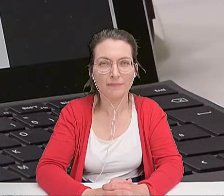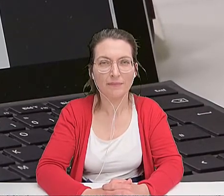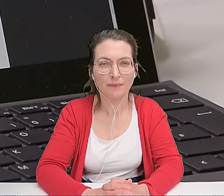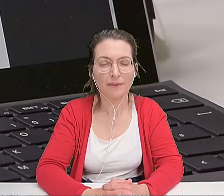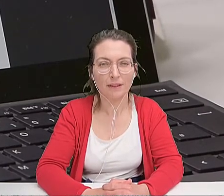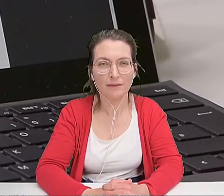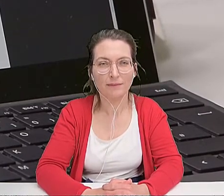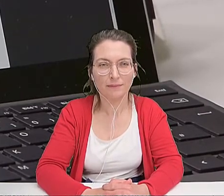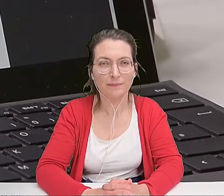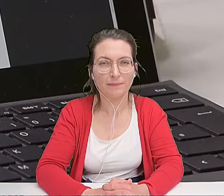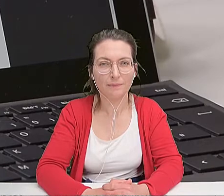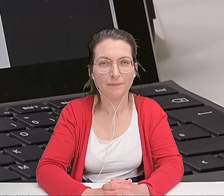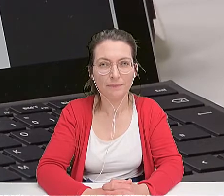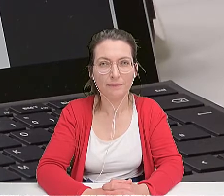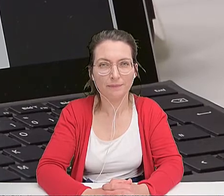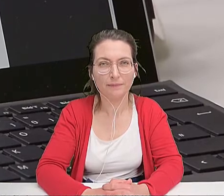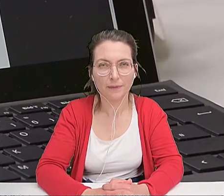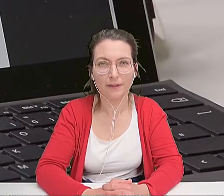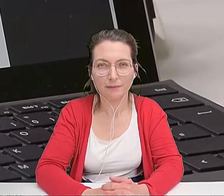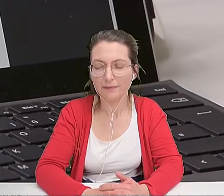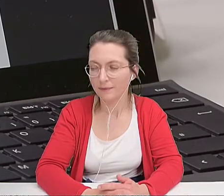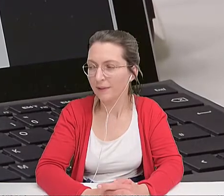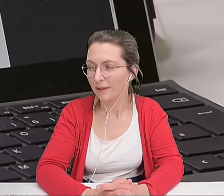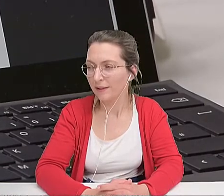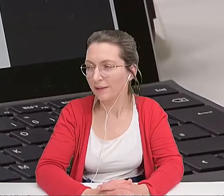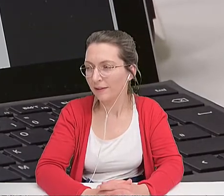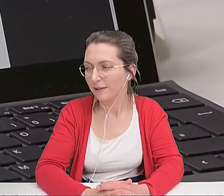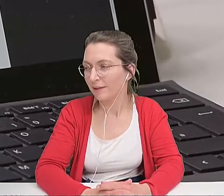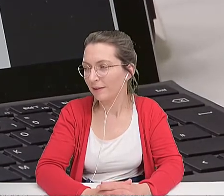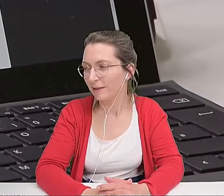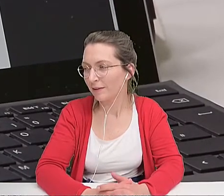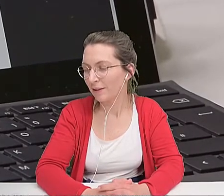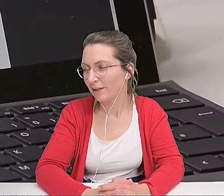Eigenschaft, die ja gar nicht schlecht ist, so im allgemeinen Leben auch. Ja.